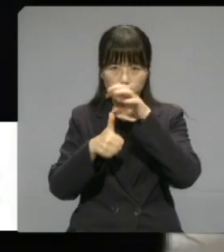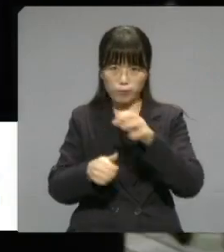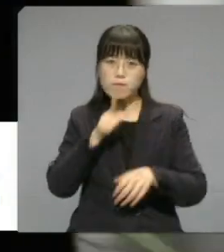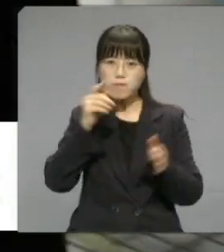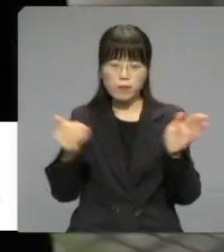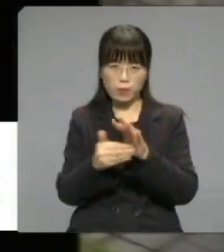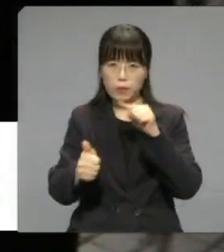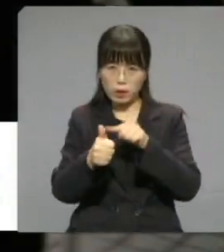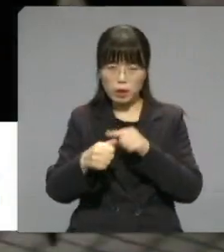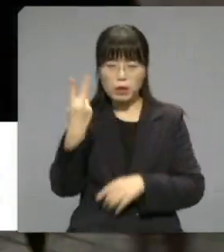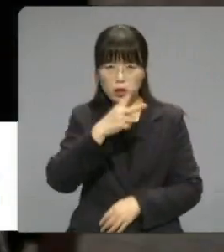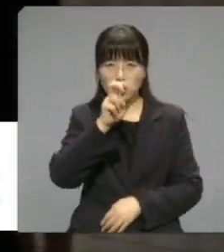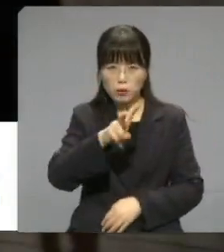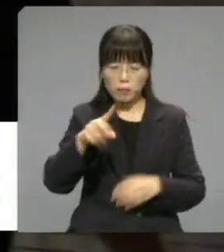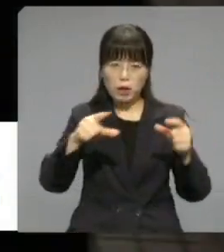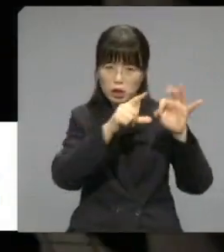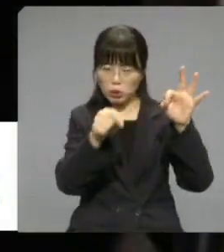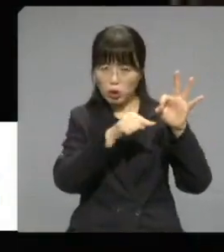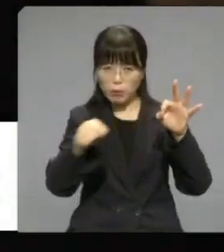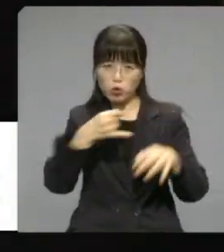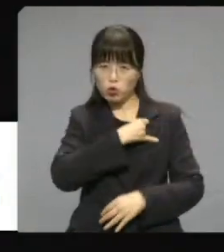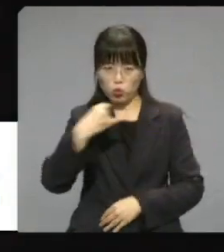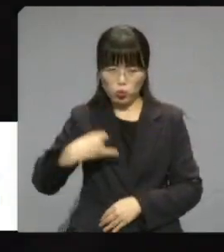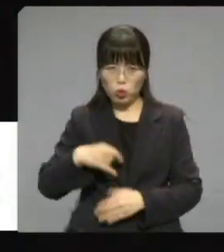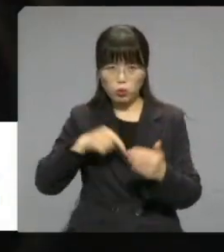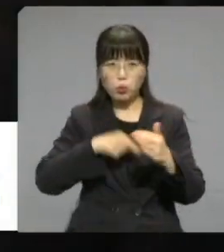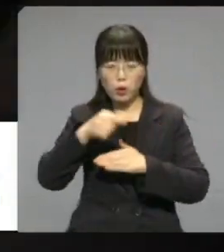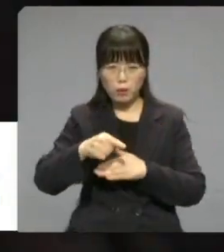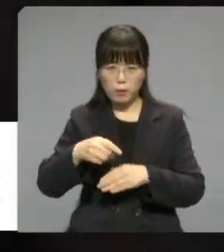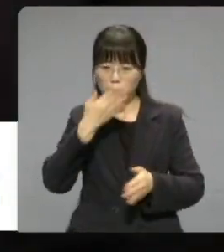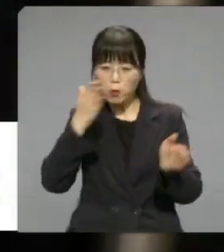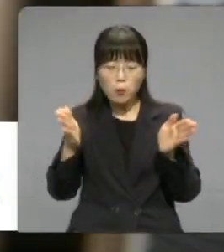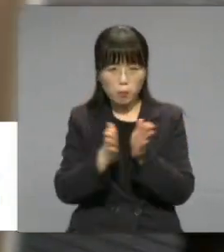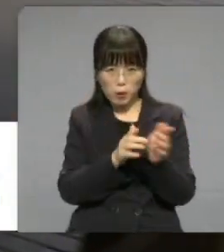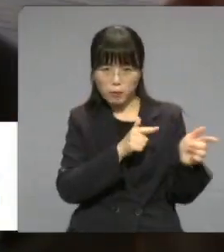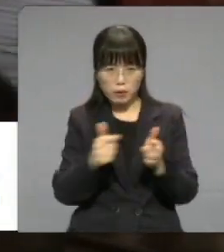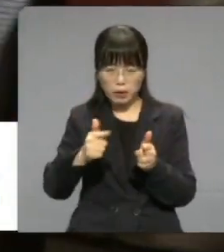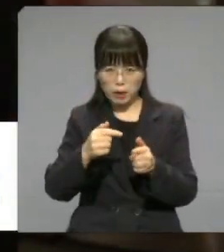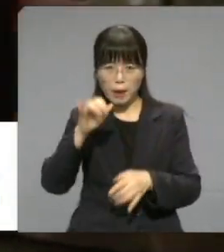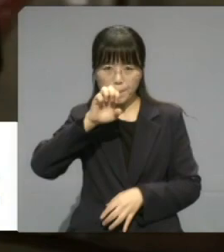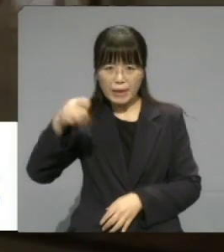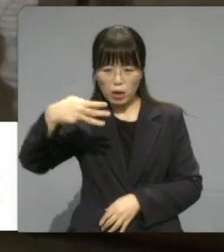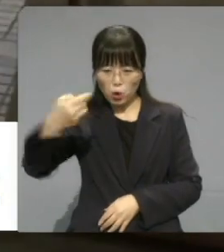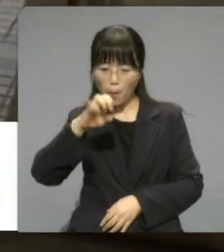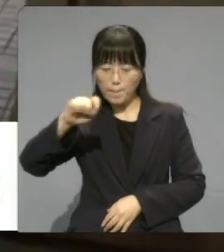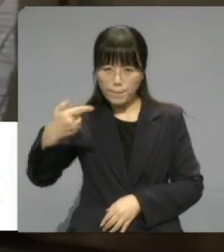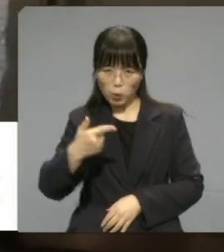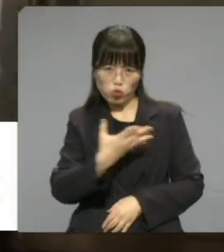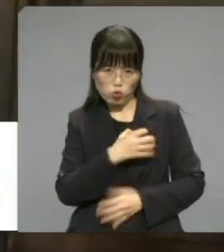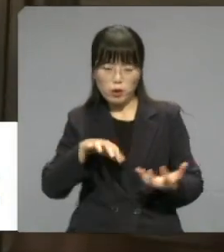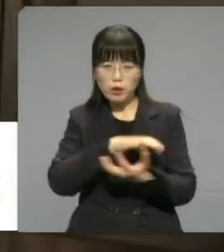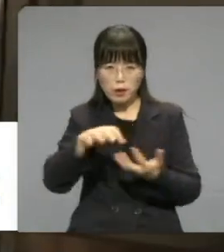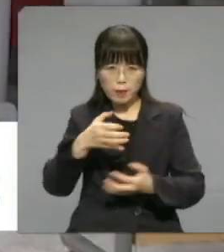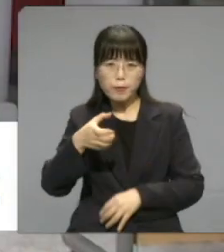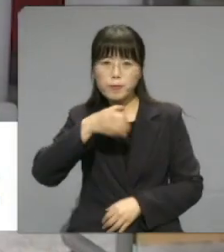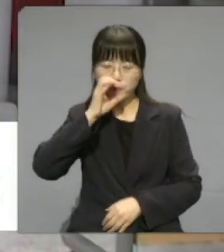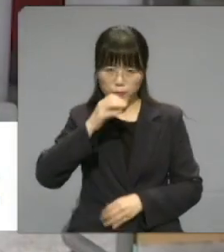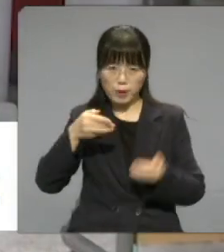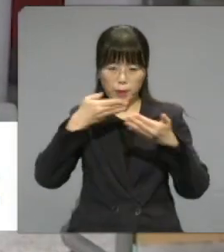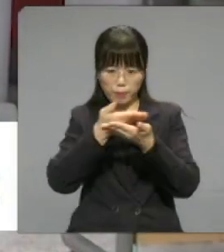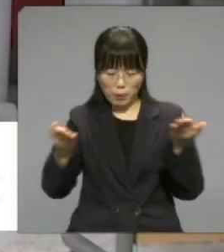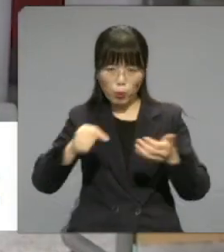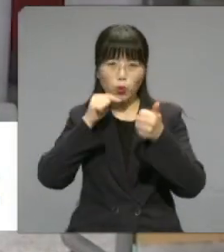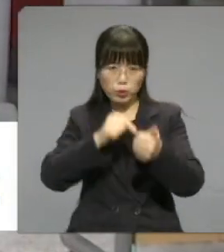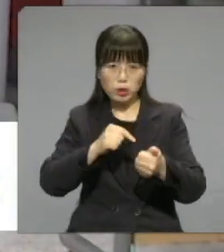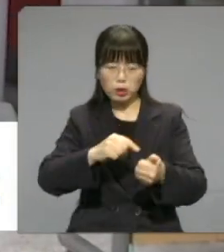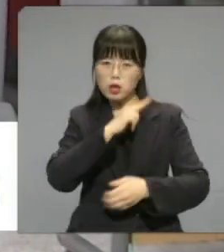이신은 2022년 10월부터 중국에서 국내외 공범들에게 필로폰과 우유를 섞은 마약 음료 제조와 배포를 지시한